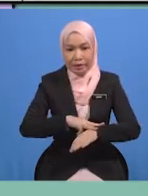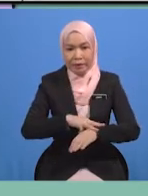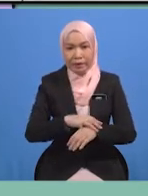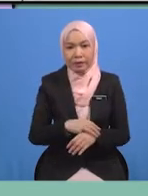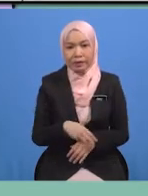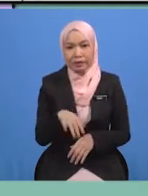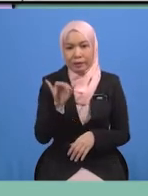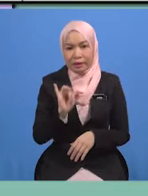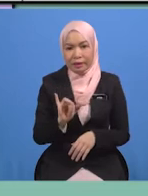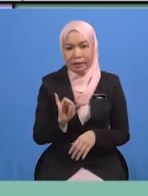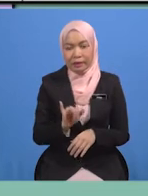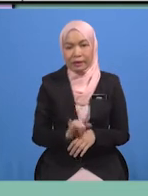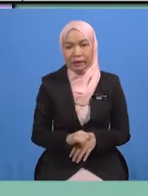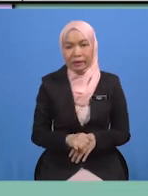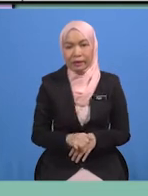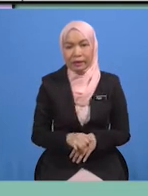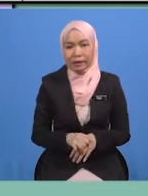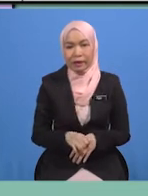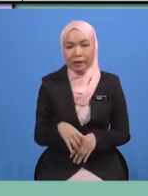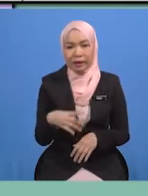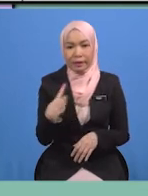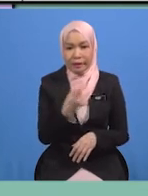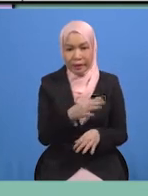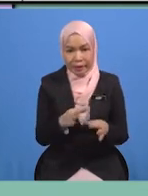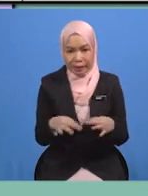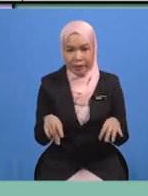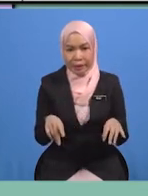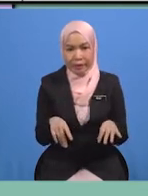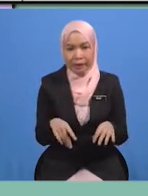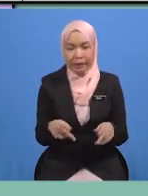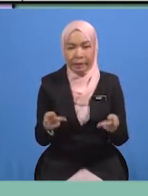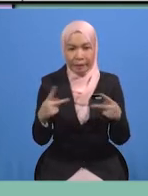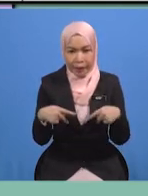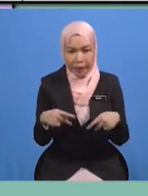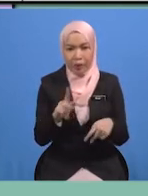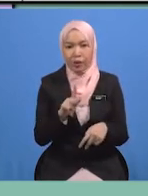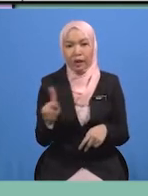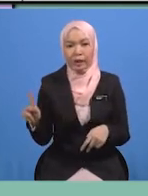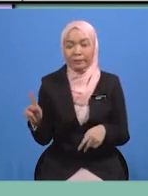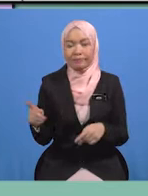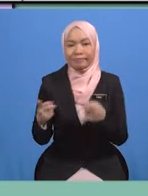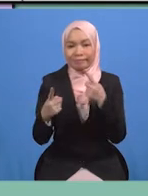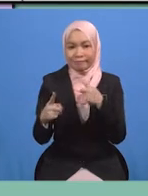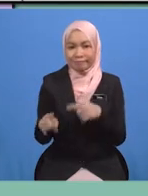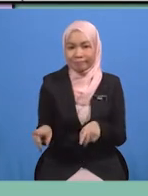masa tertentu apabila diperlukan. Jawapan yang lain,